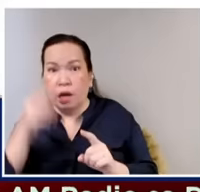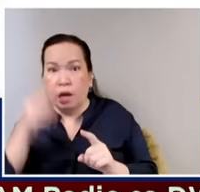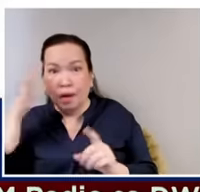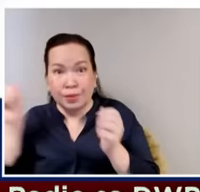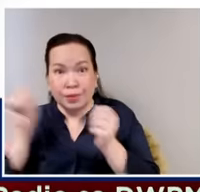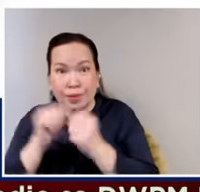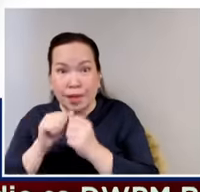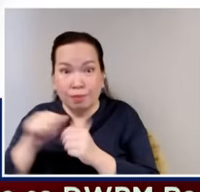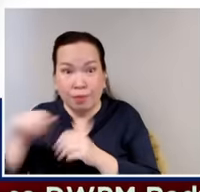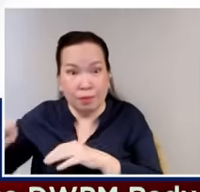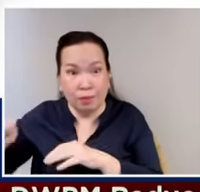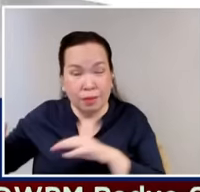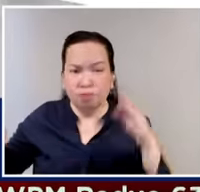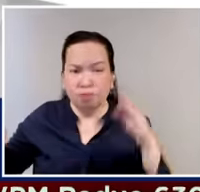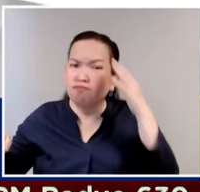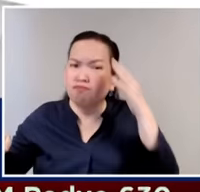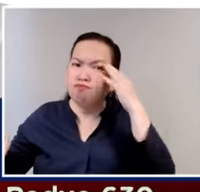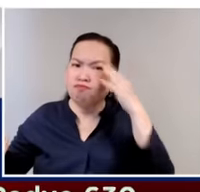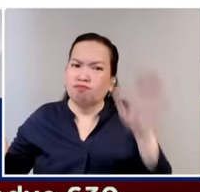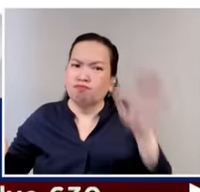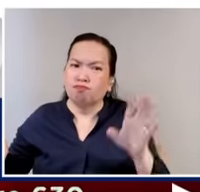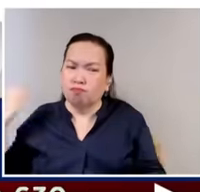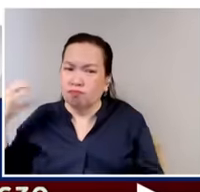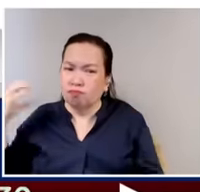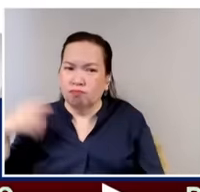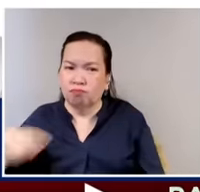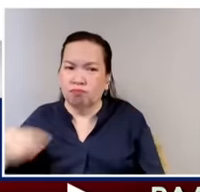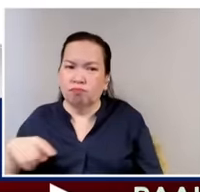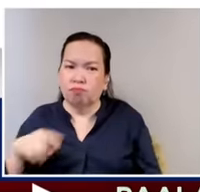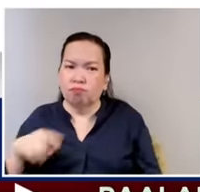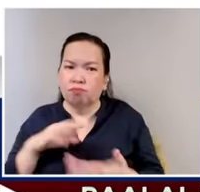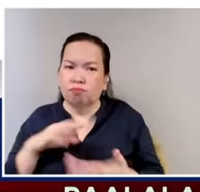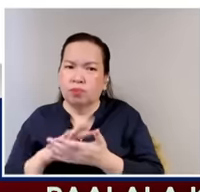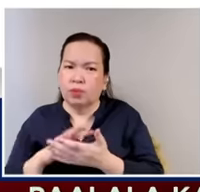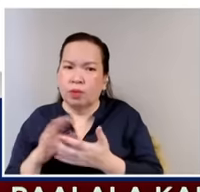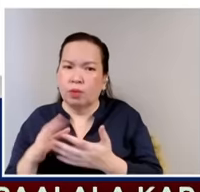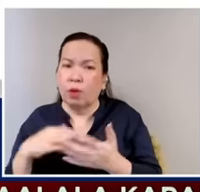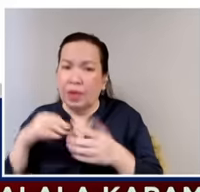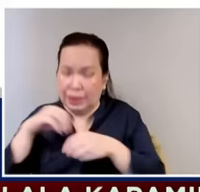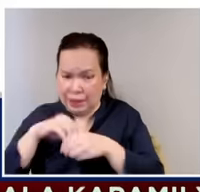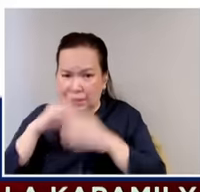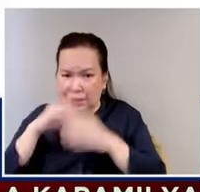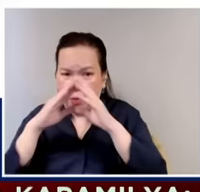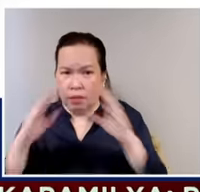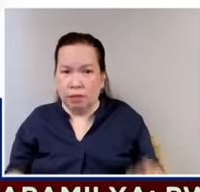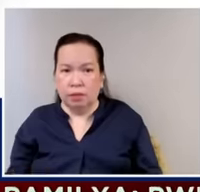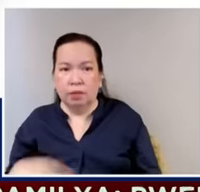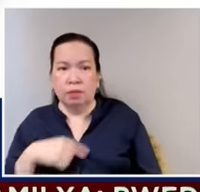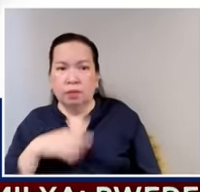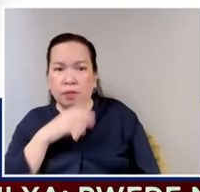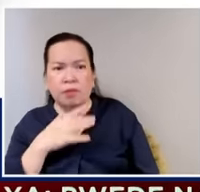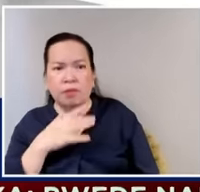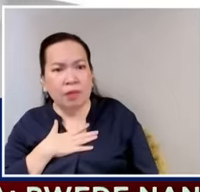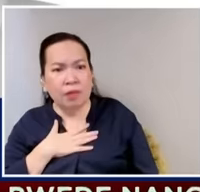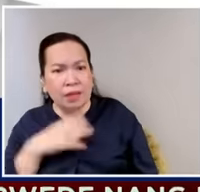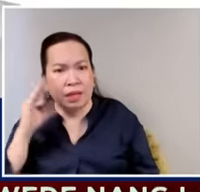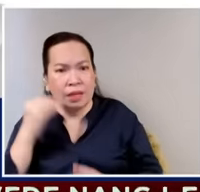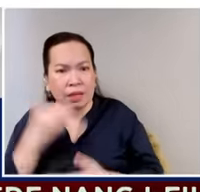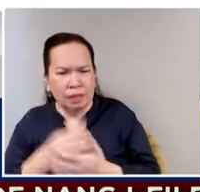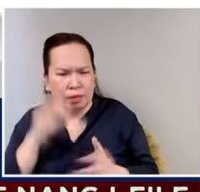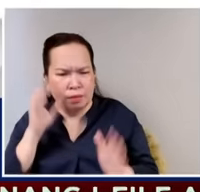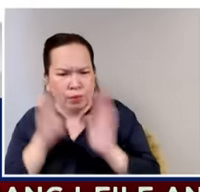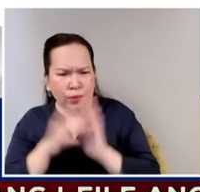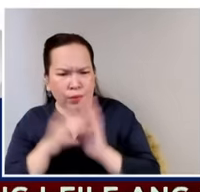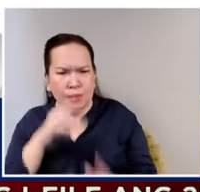pati ang kanilang anak at pinsan kahit ginagawa ito sa kanilang bahay. Yung anak ko po, nagulat po ako. May picture. 2 years old to